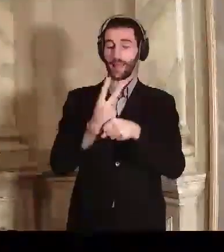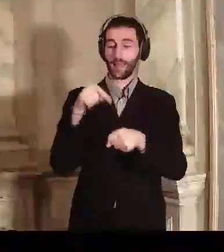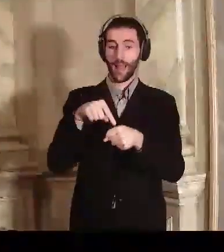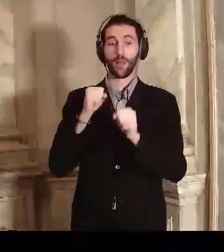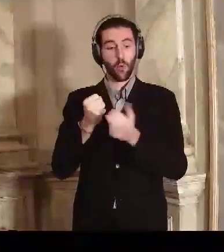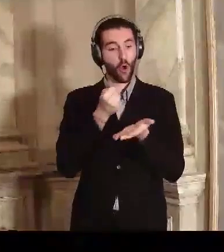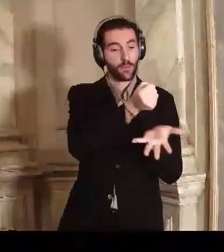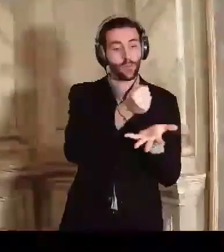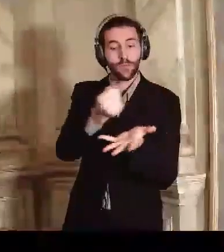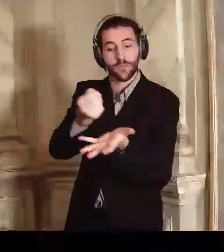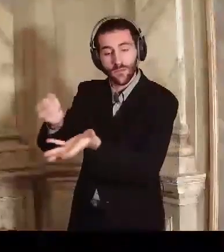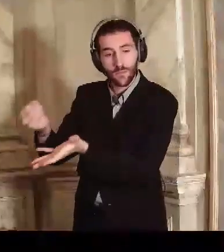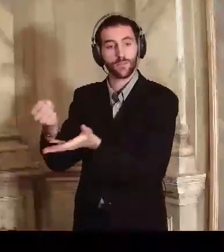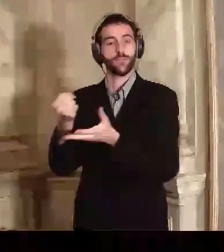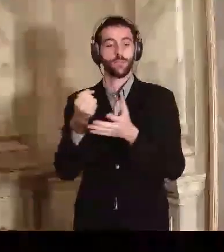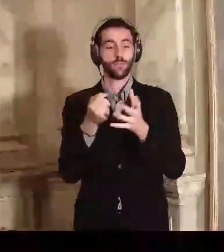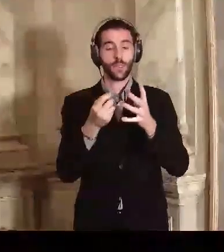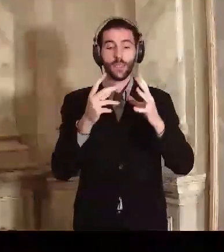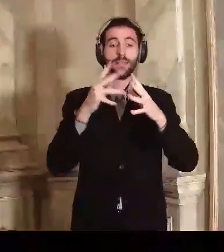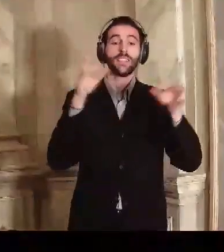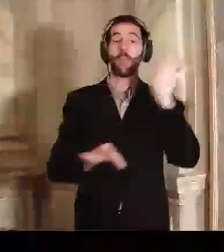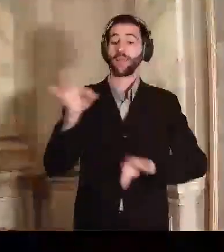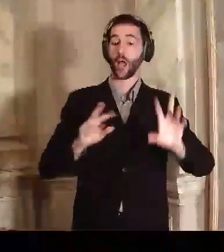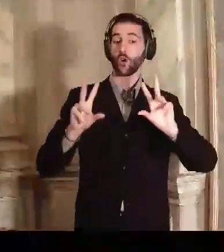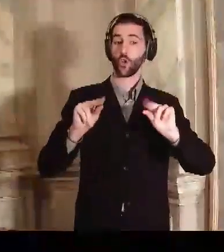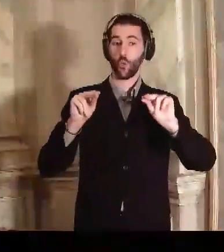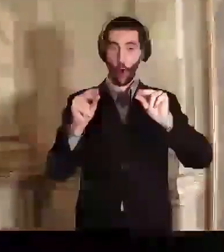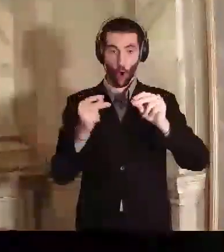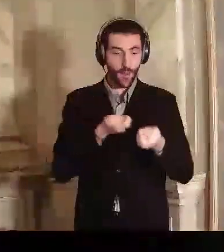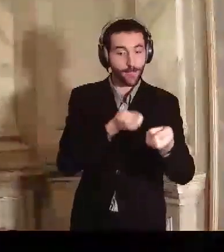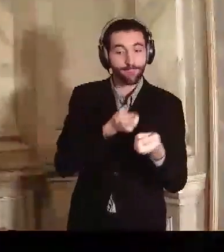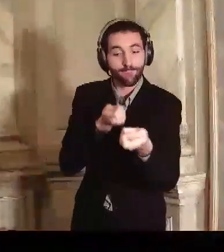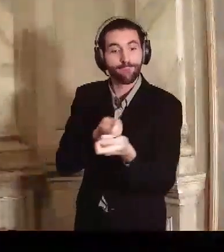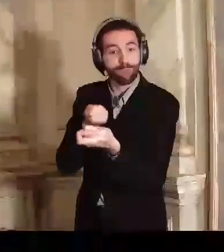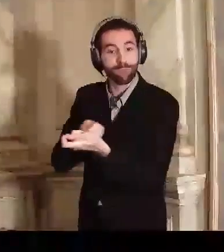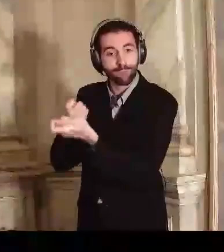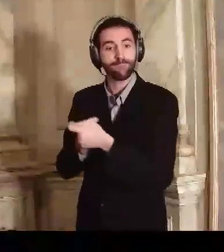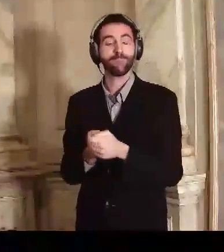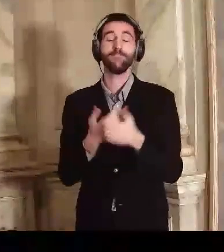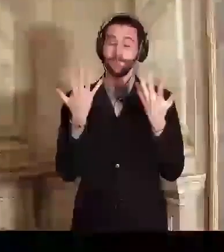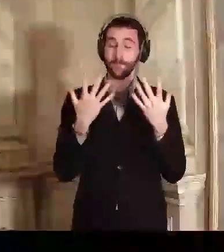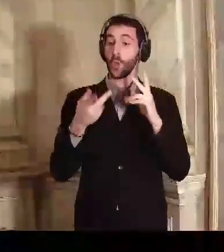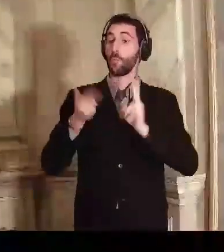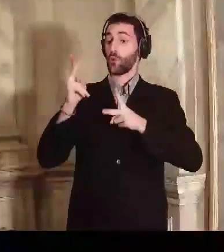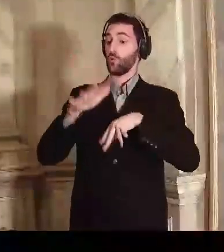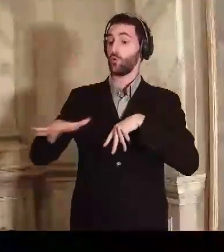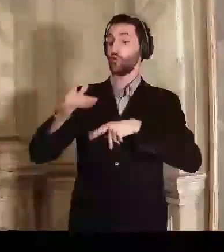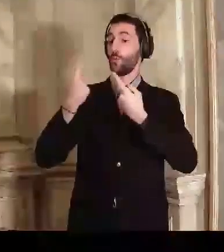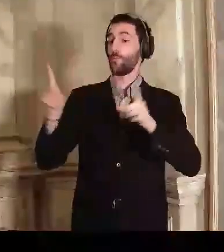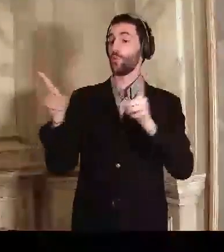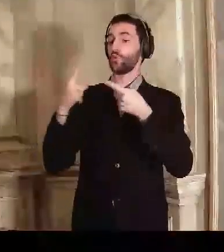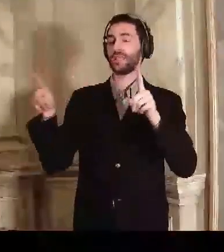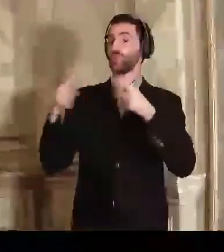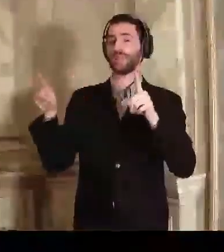commissioni, produrre o coprodurre nuovi spettacoli, colmando in parte, soprattutto nel settore musica, una